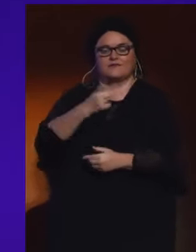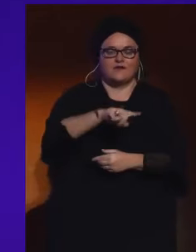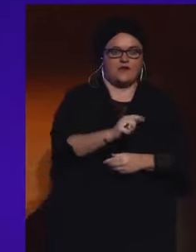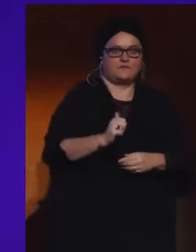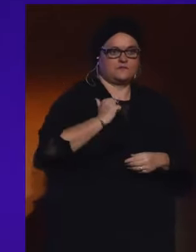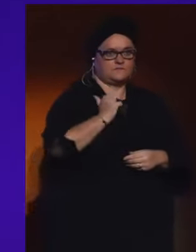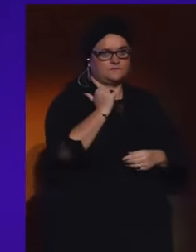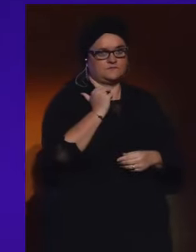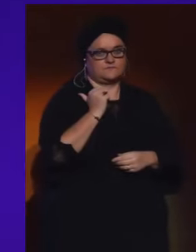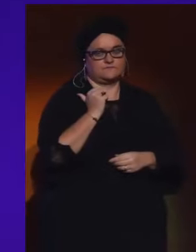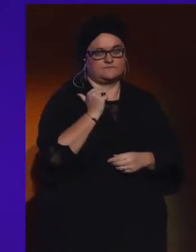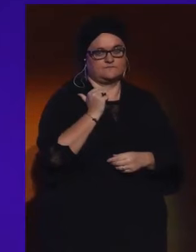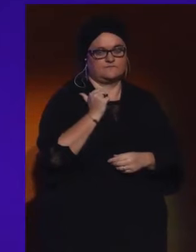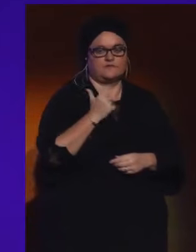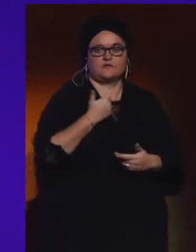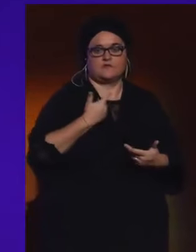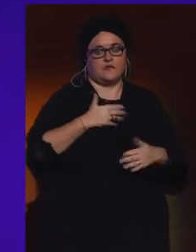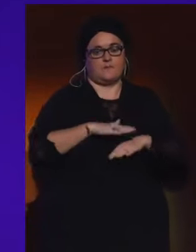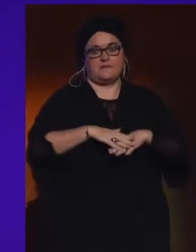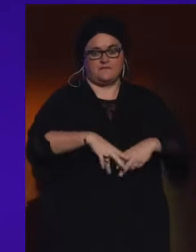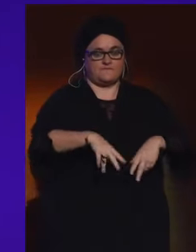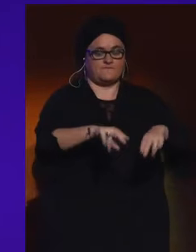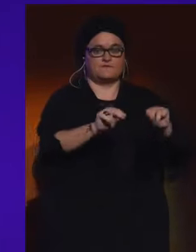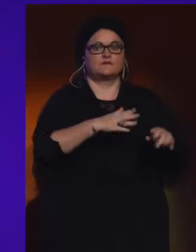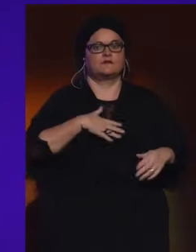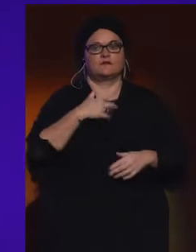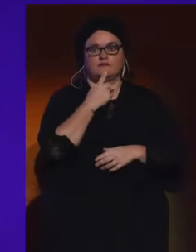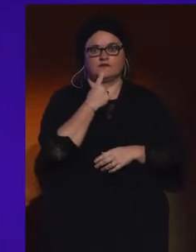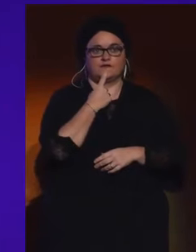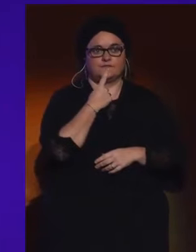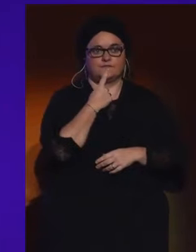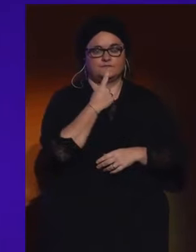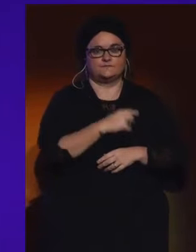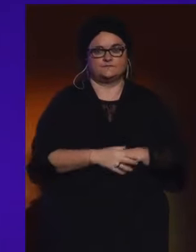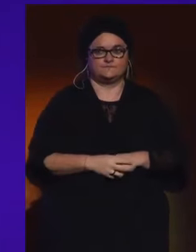ditzagun. Eta bukatzeko esan nahi dut,